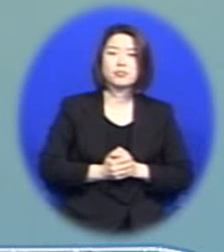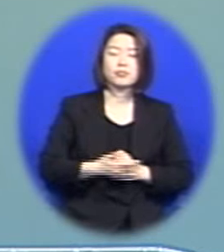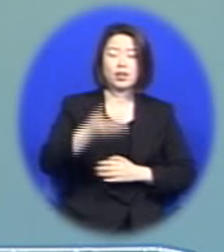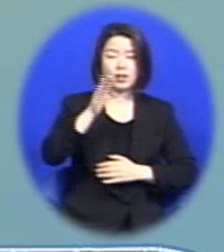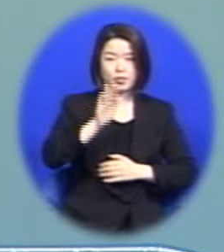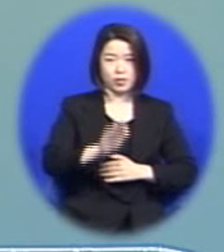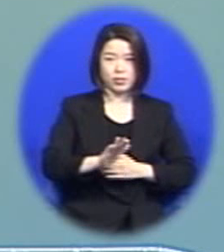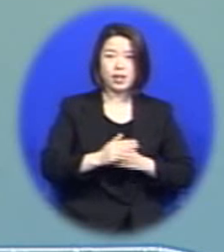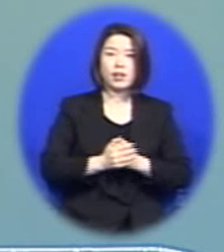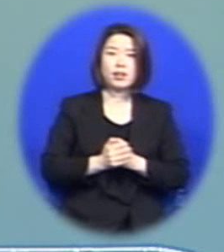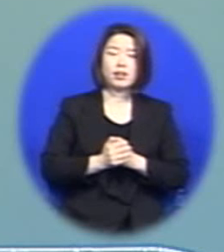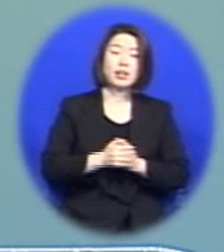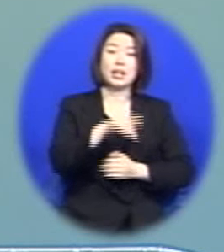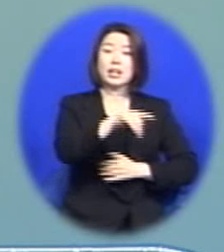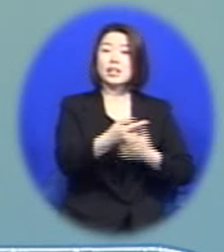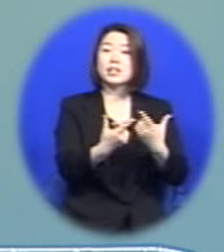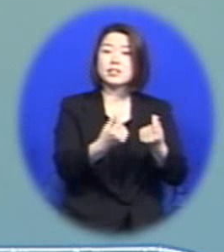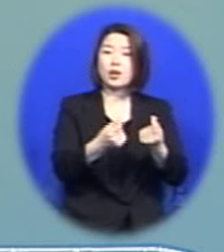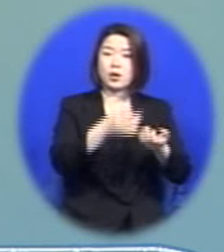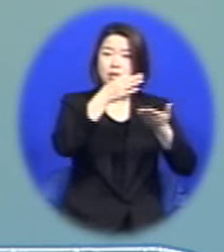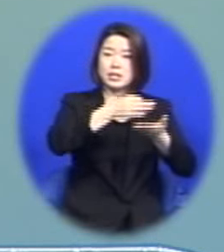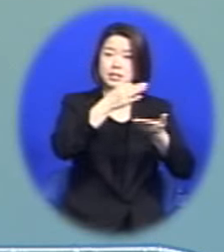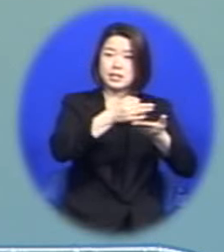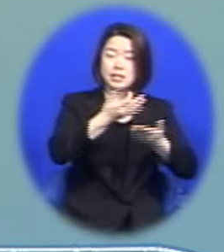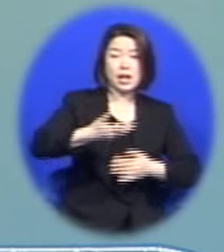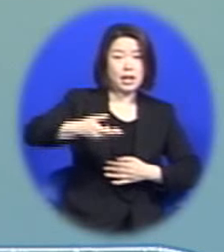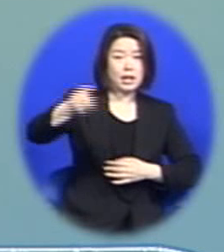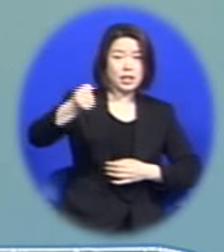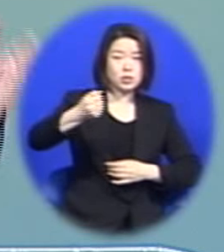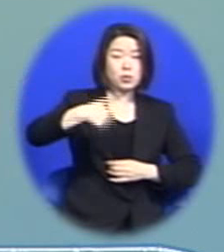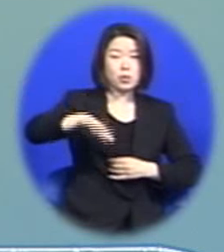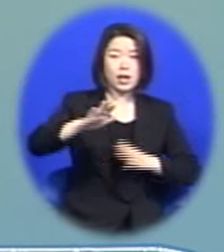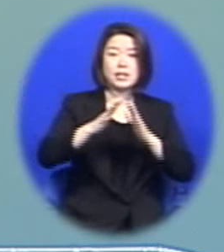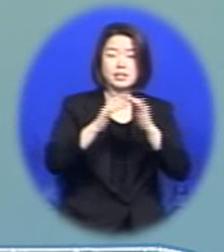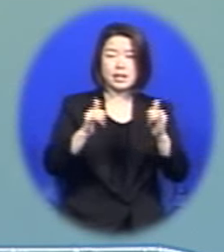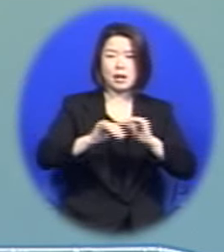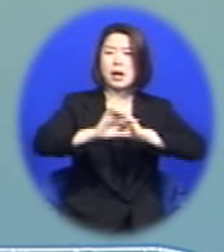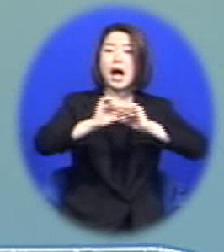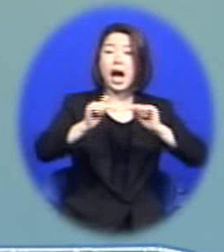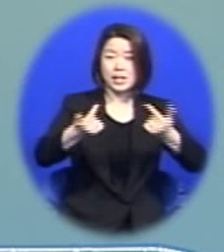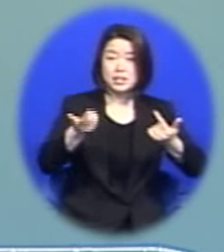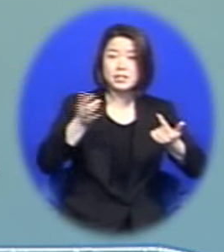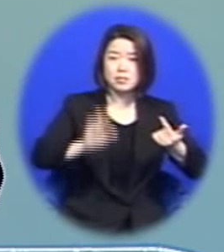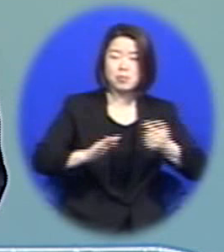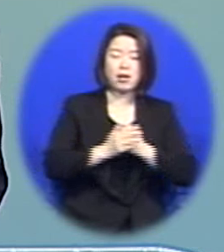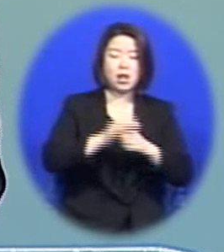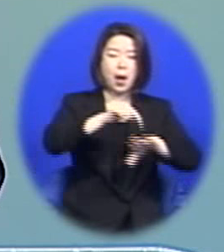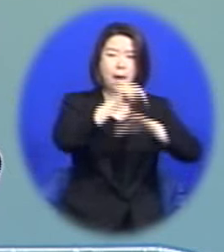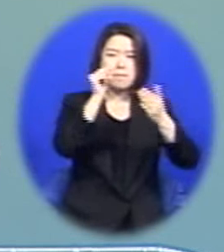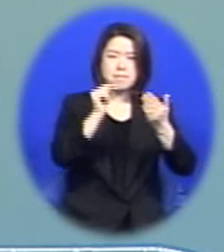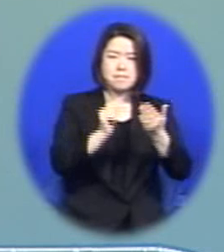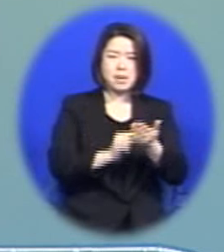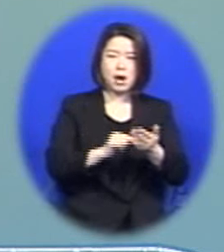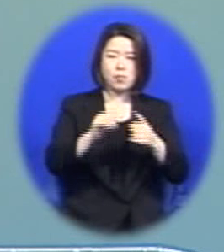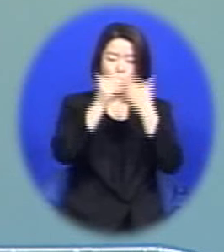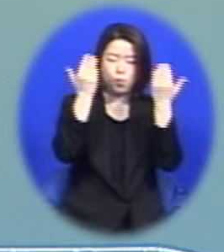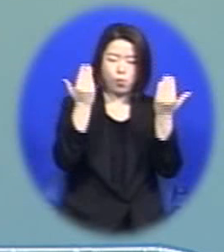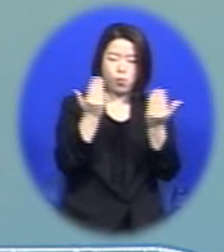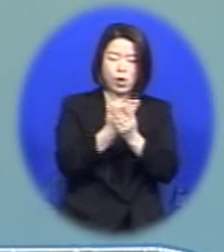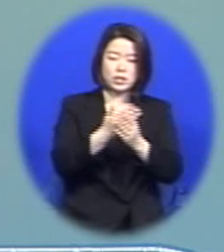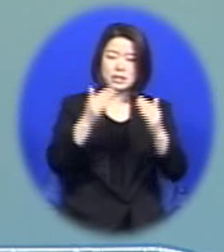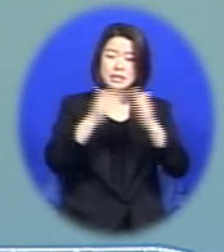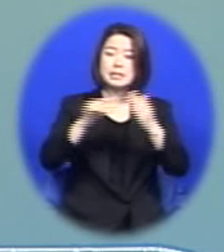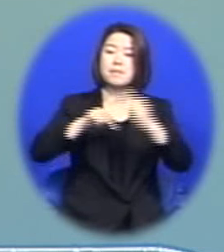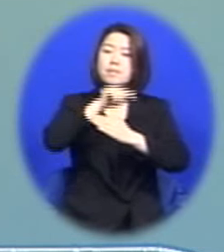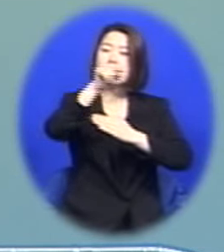그런데 이처럼 재산을 가지고 집을 나간 사람은 아니더라도 마음을 완전히 집 바깥으로 도는